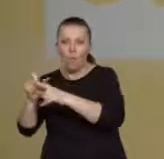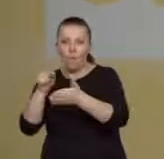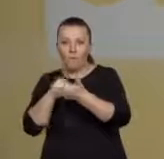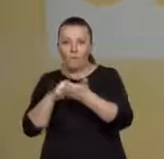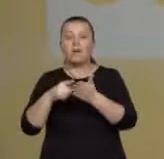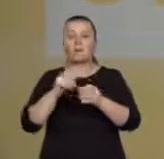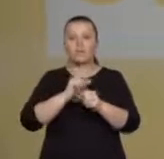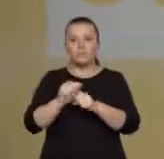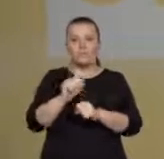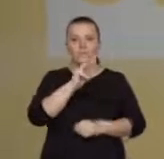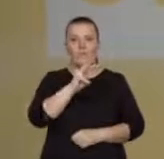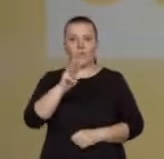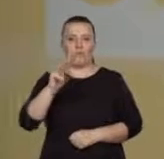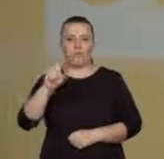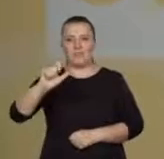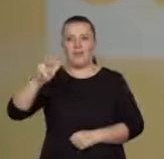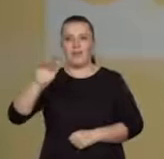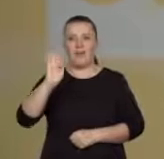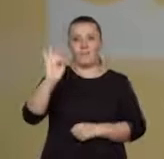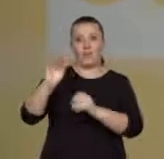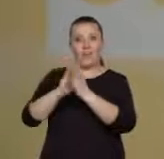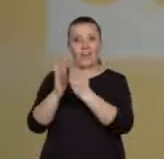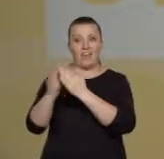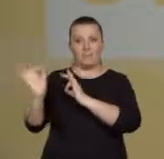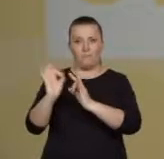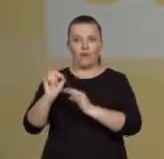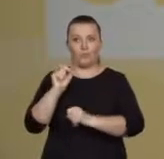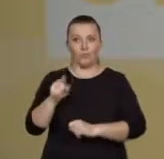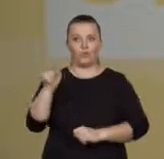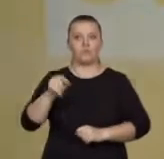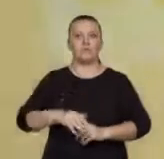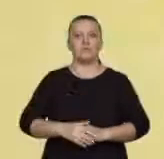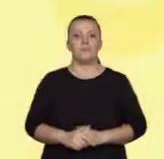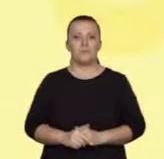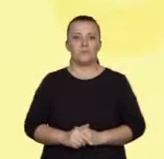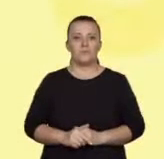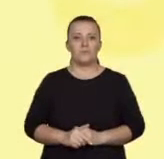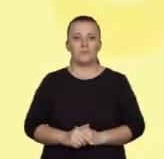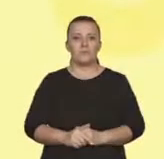opublikowane w informatorze maturalnym dostępnym na stronie Centralnej Komisji Egzaminacyjnej.